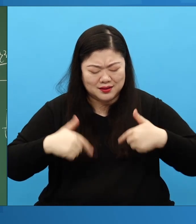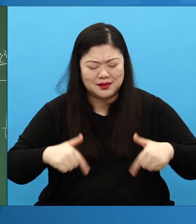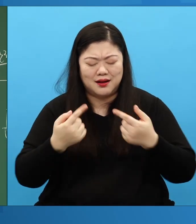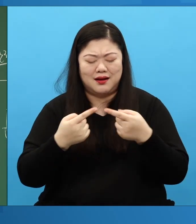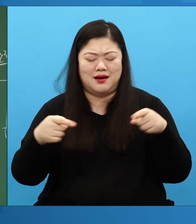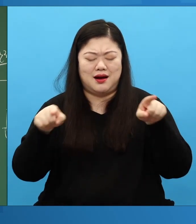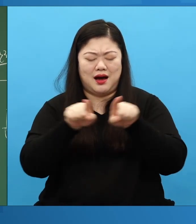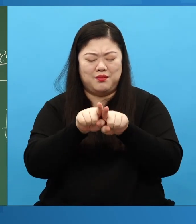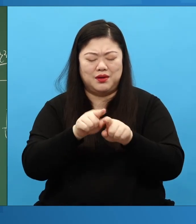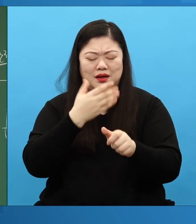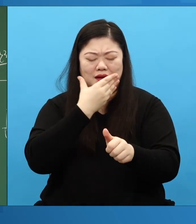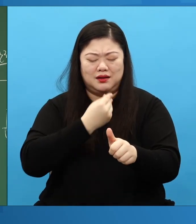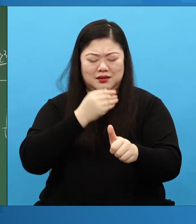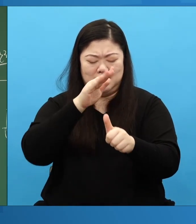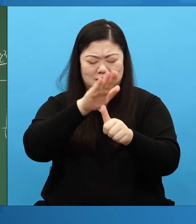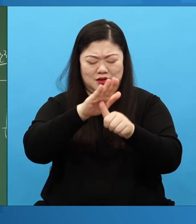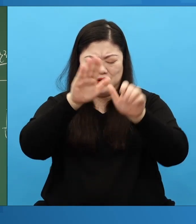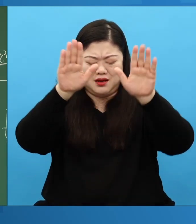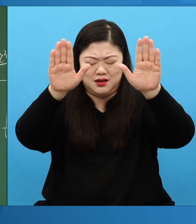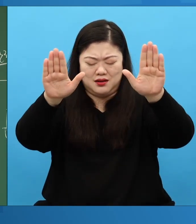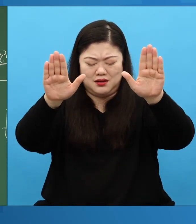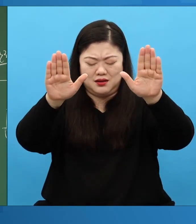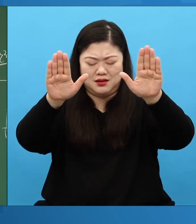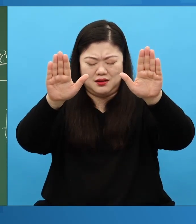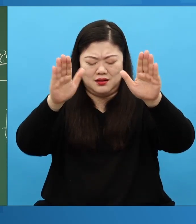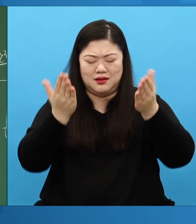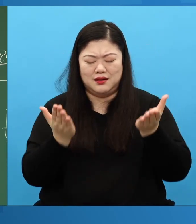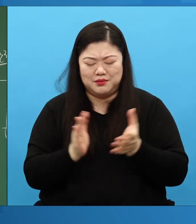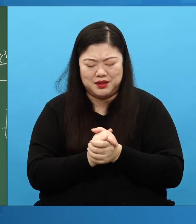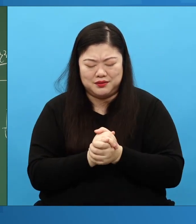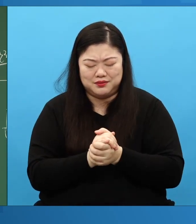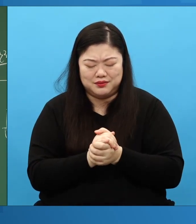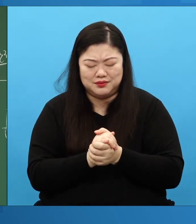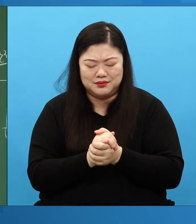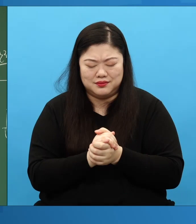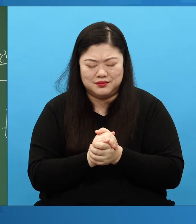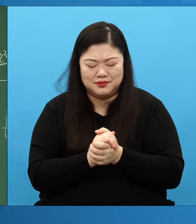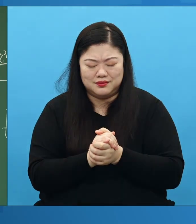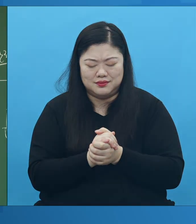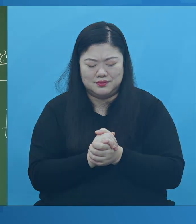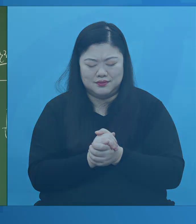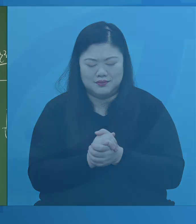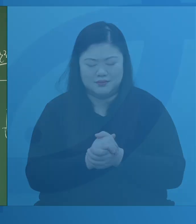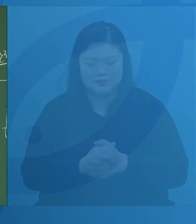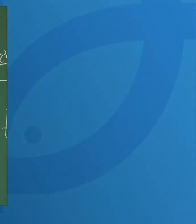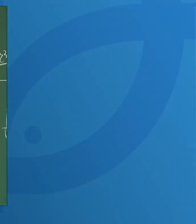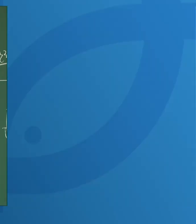함께 계실지어다. and always and 아멘. forevermore. Amen.